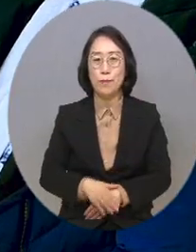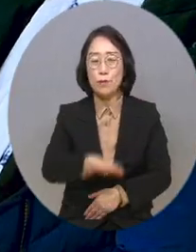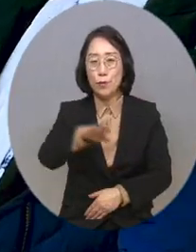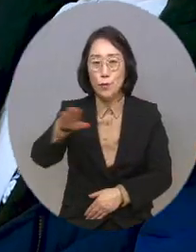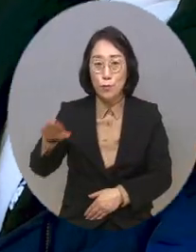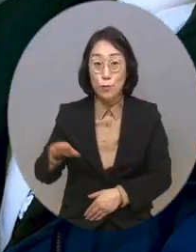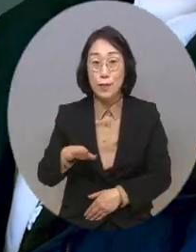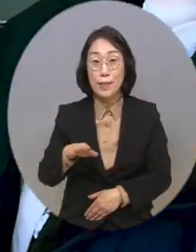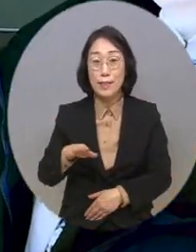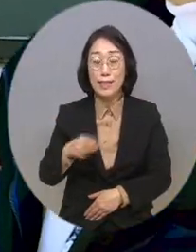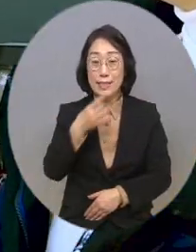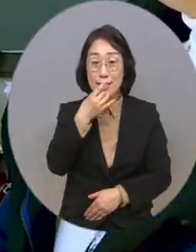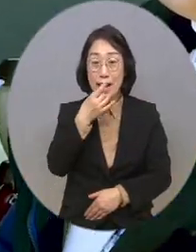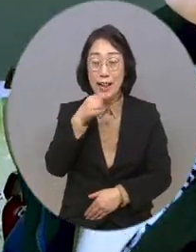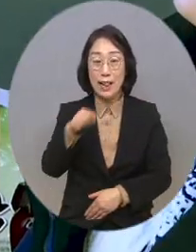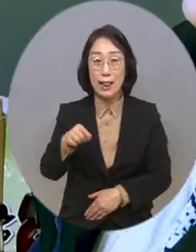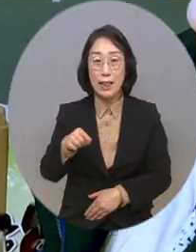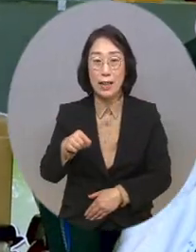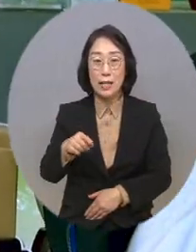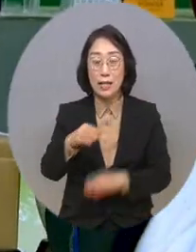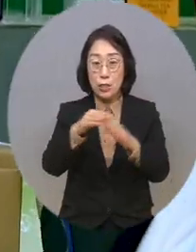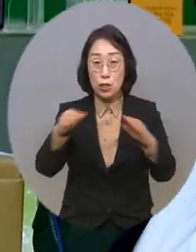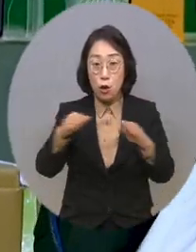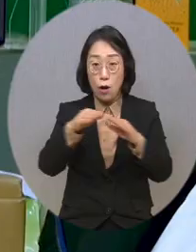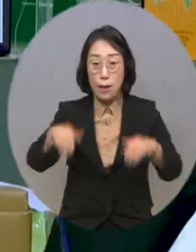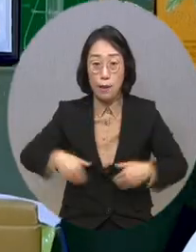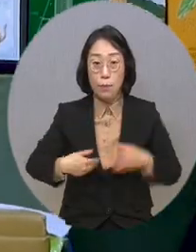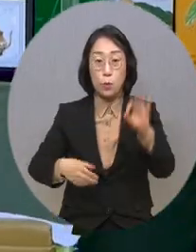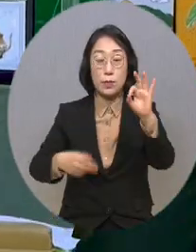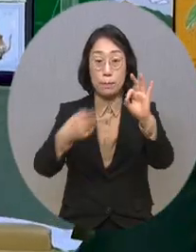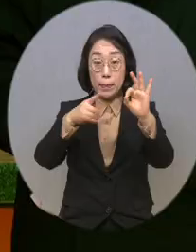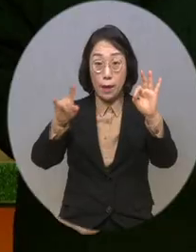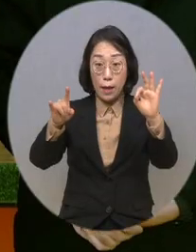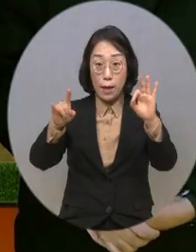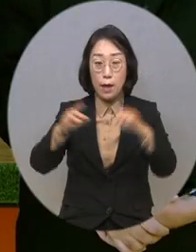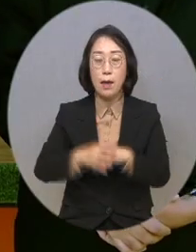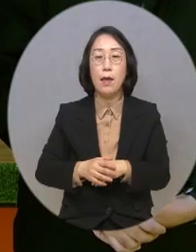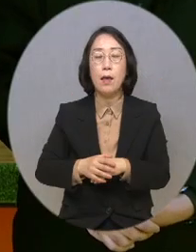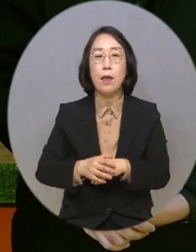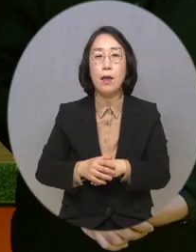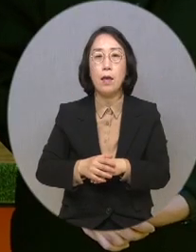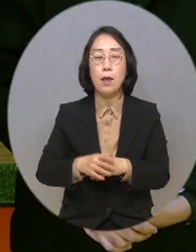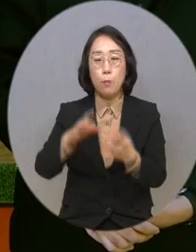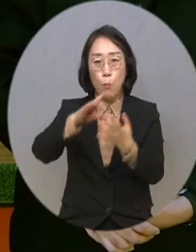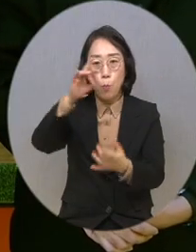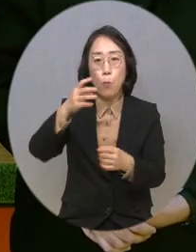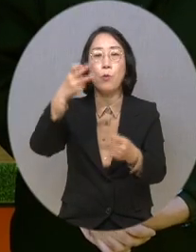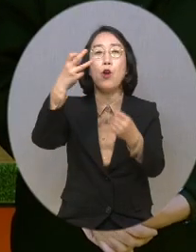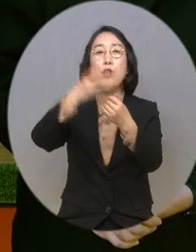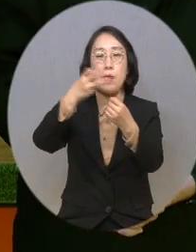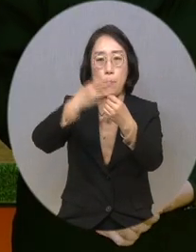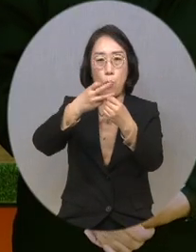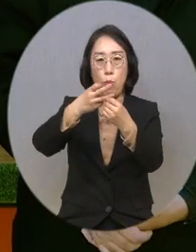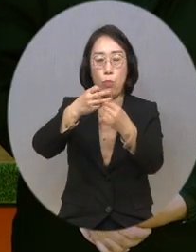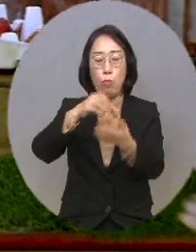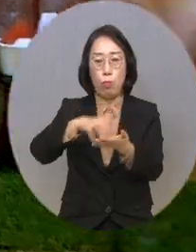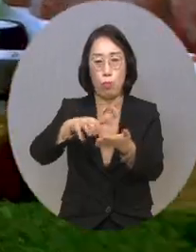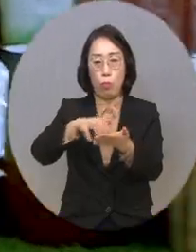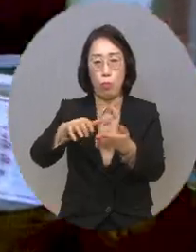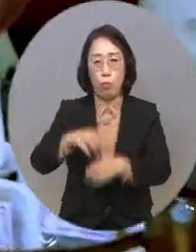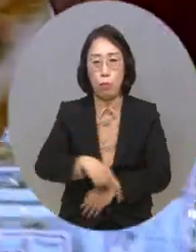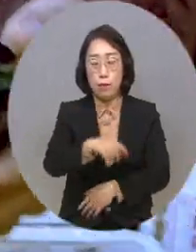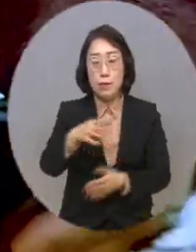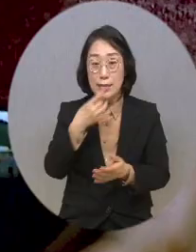녹차미 쌀은 전남 10대 브랜드 13회 연속으로 10대 브랜드에 선정되었고요. 저